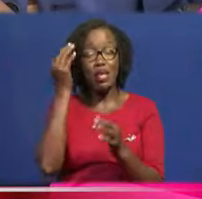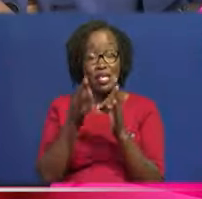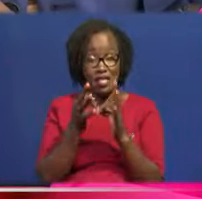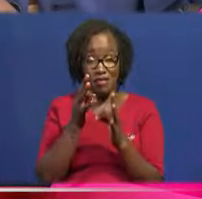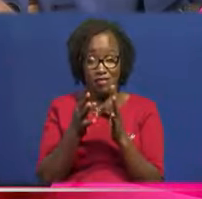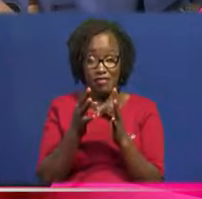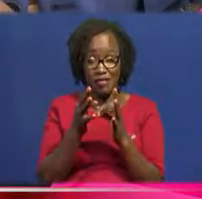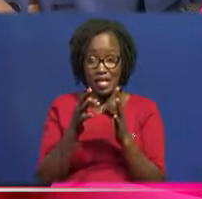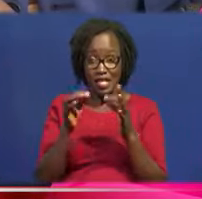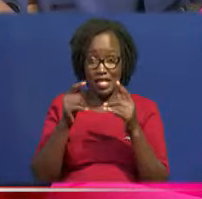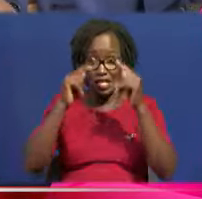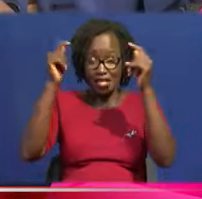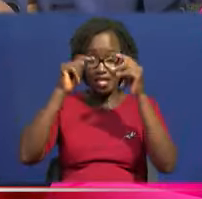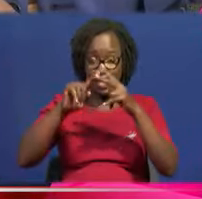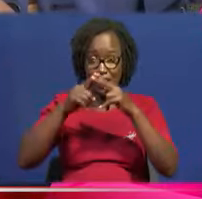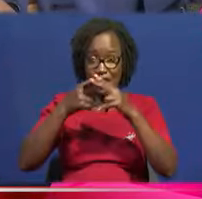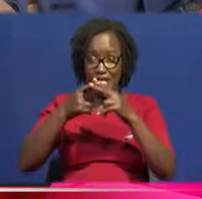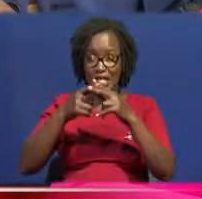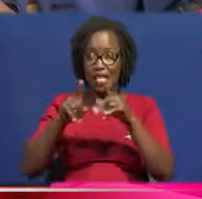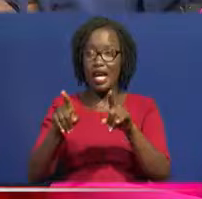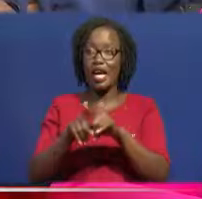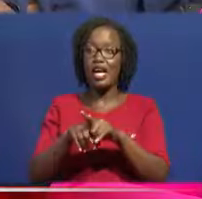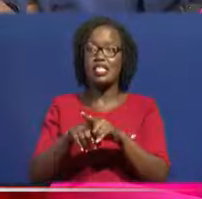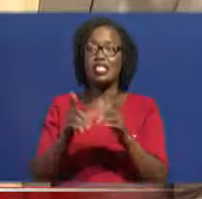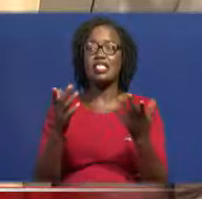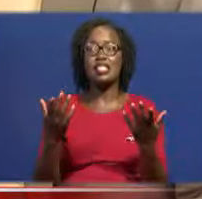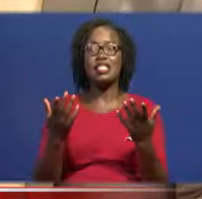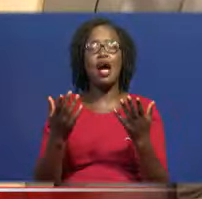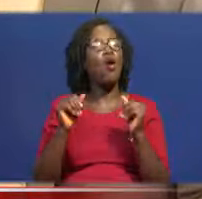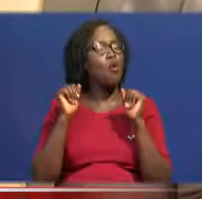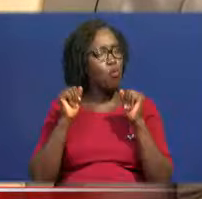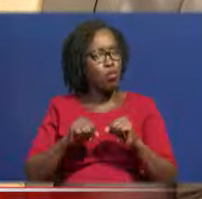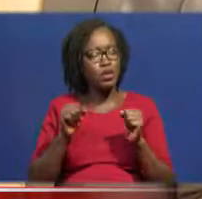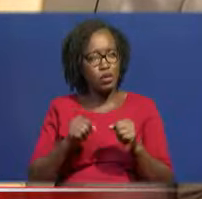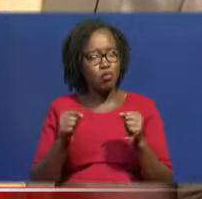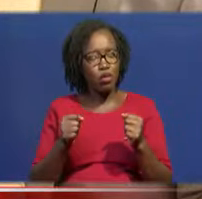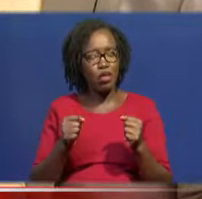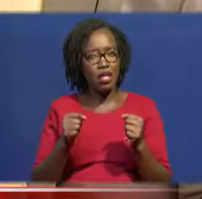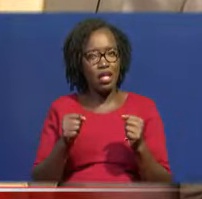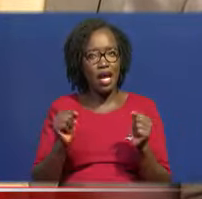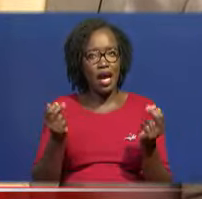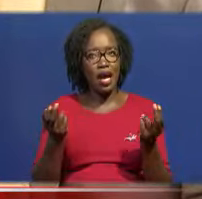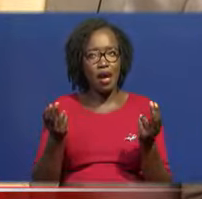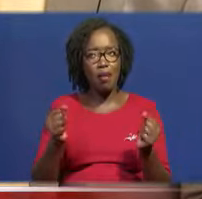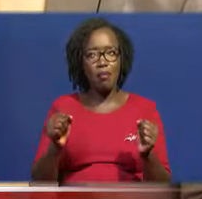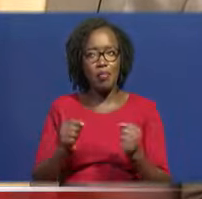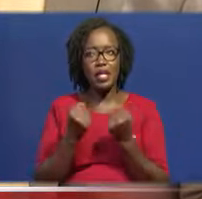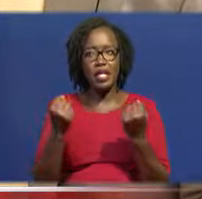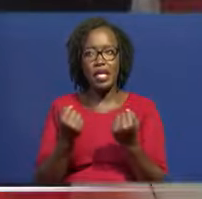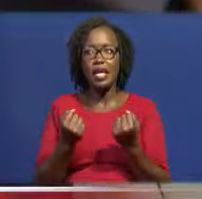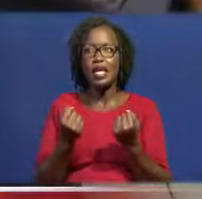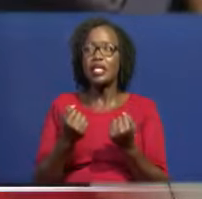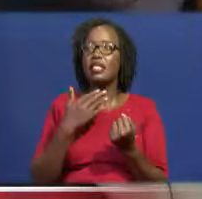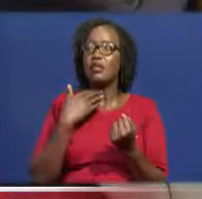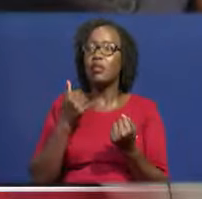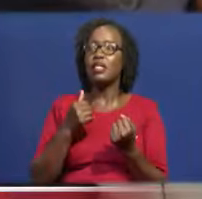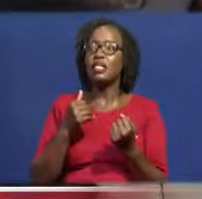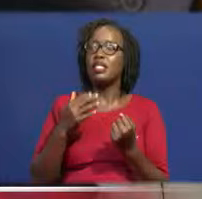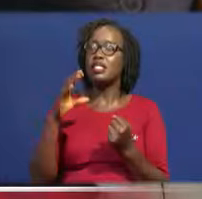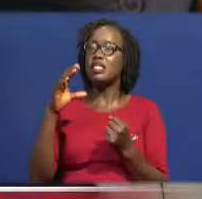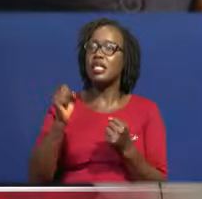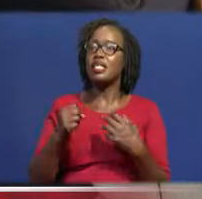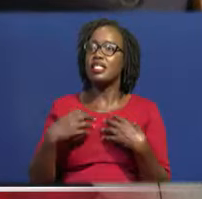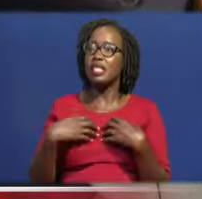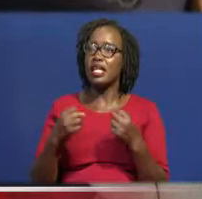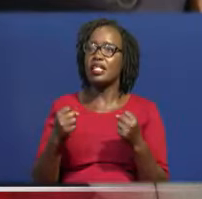strike takes off, as is very highly likely. Wakiongea katika majengo ya bunge, wabunge hao walimtaka waziri wa afya